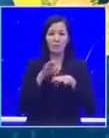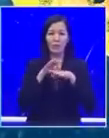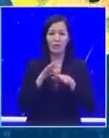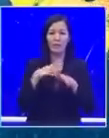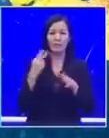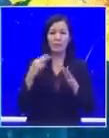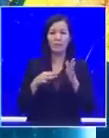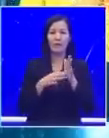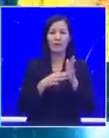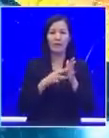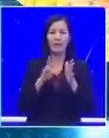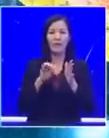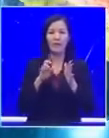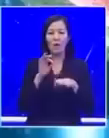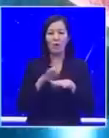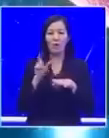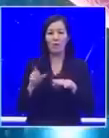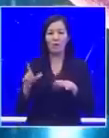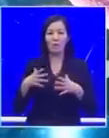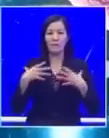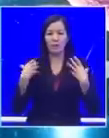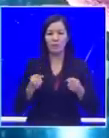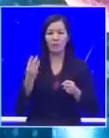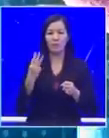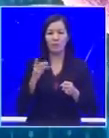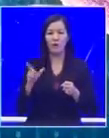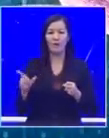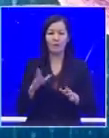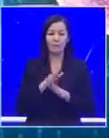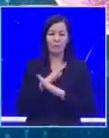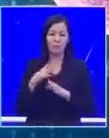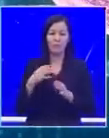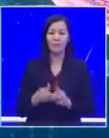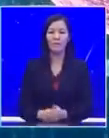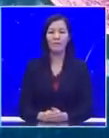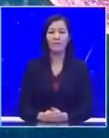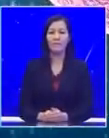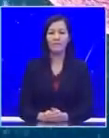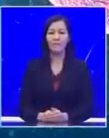жатыр. 29 науқас бұл дерттен сауығып шықты, 3 адам көз жұмды.